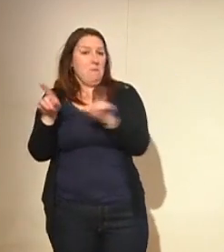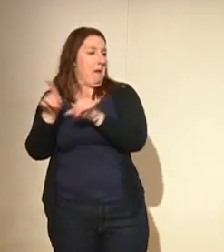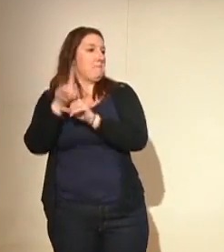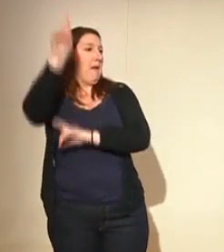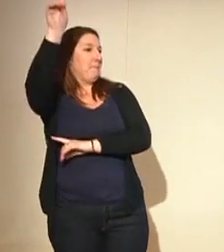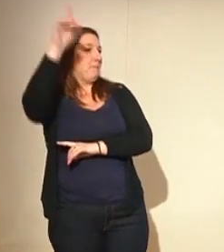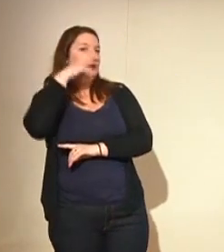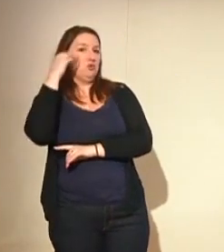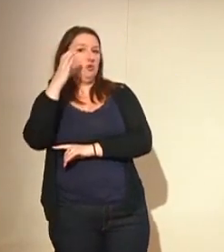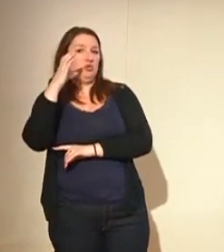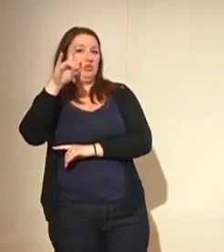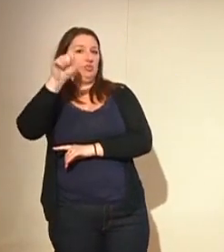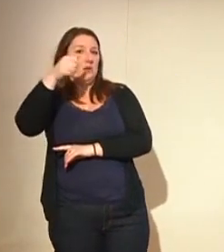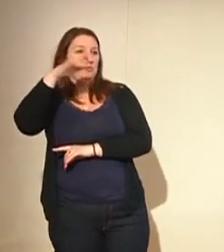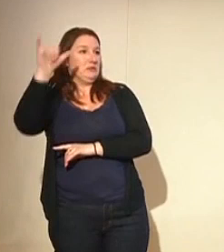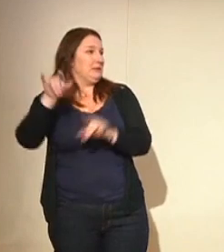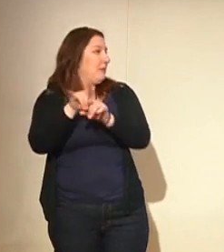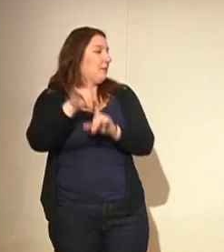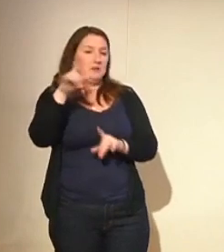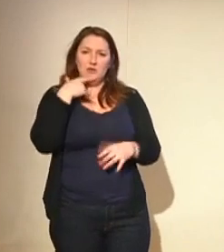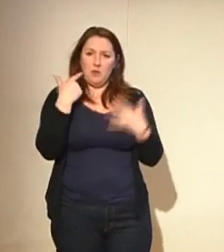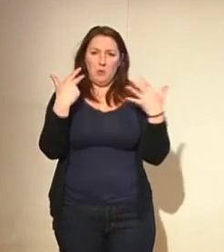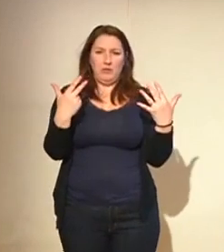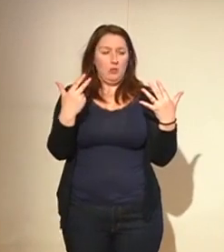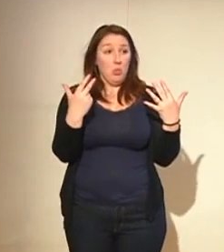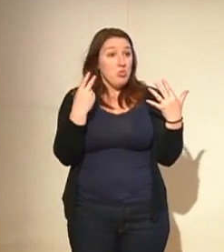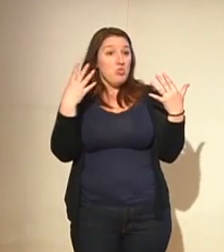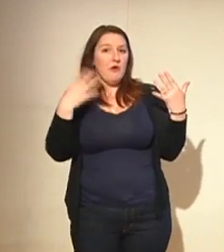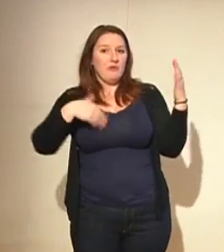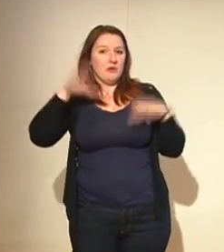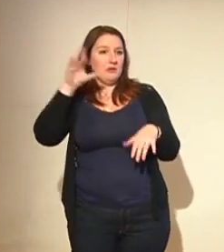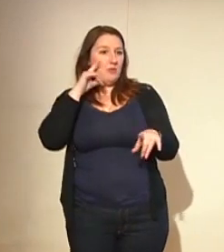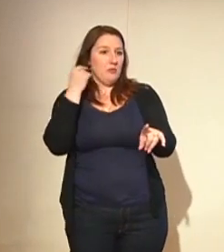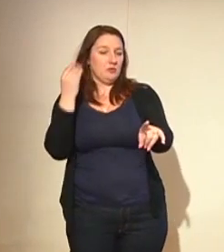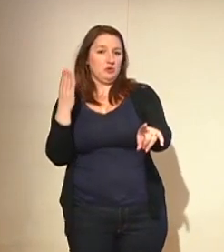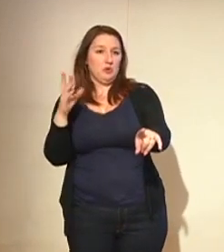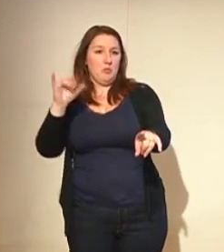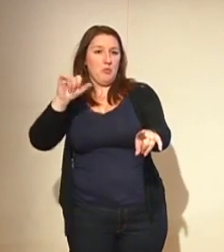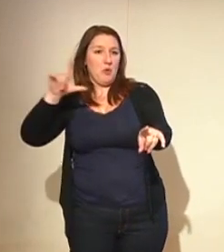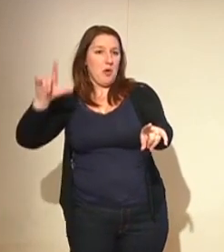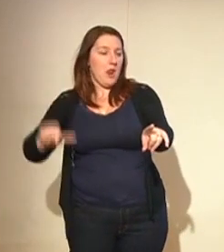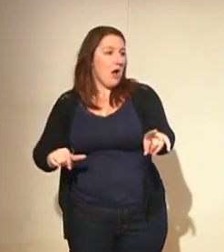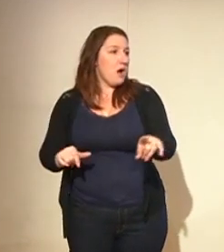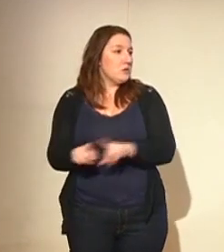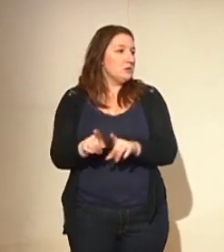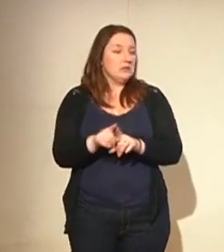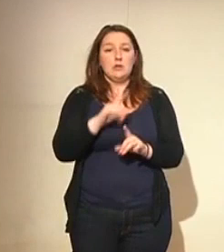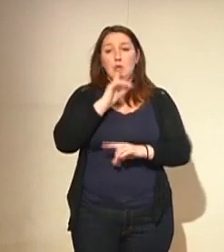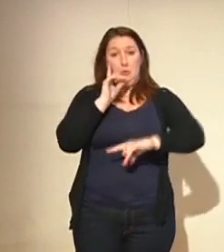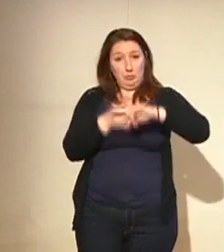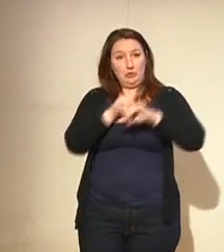avec candidats non neuf candidats puisque il y a également monsieur Breuil euh et puis de